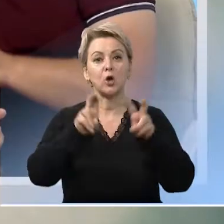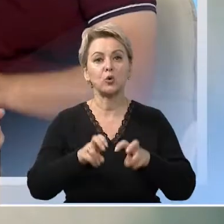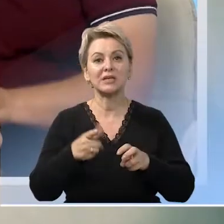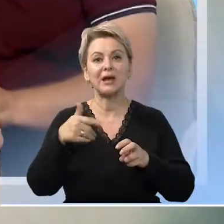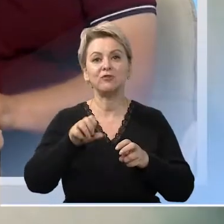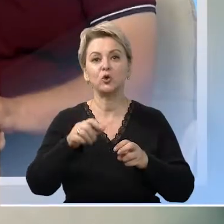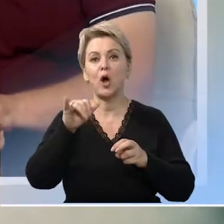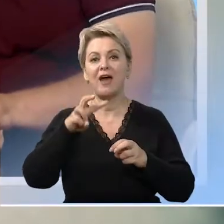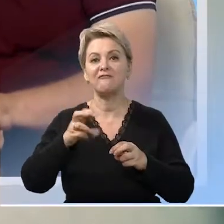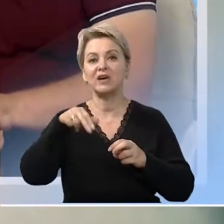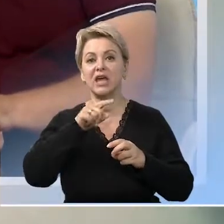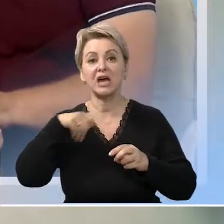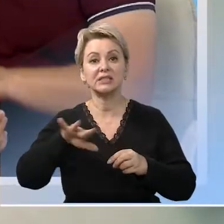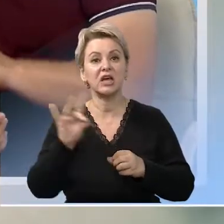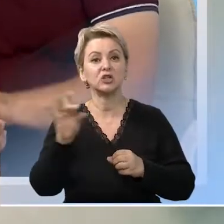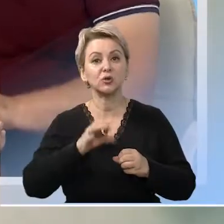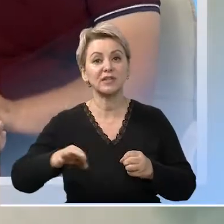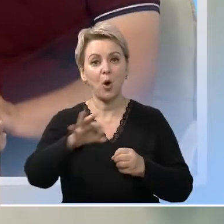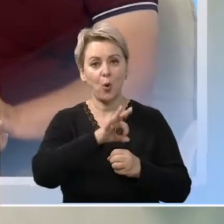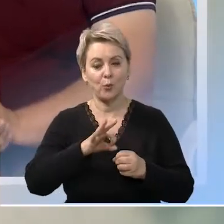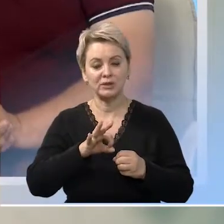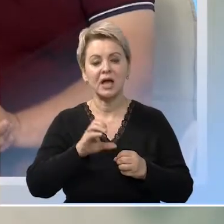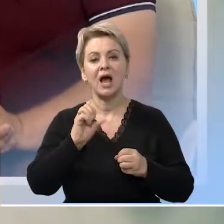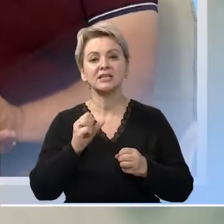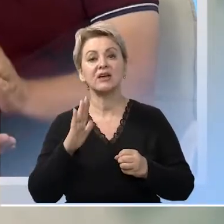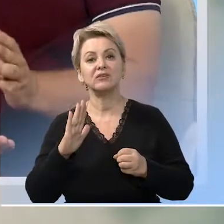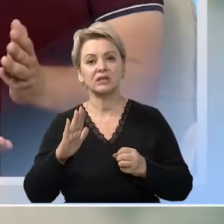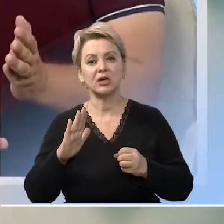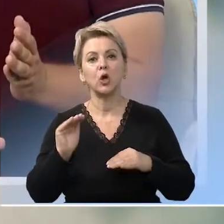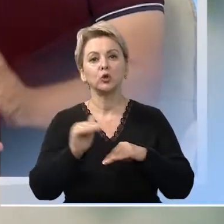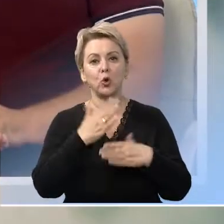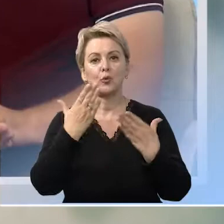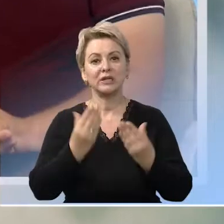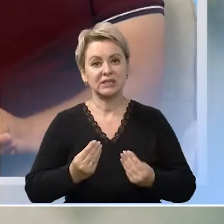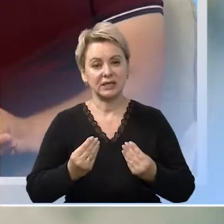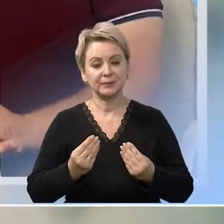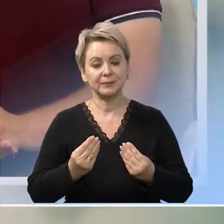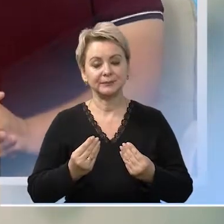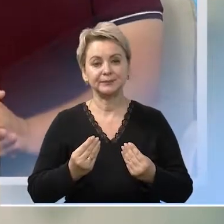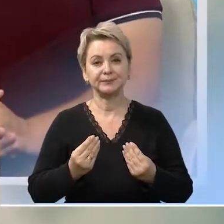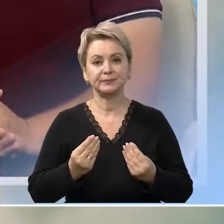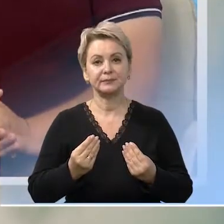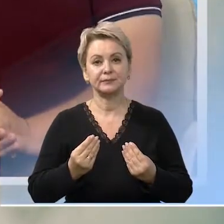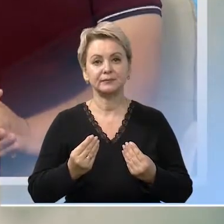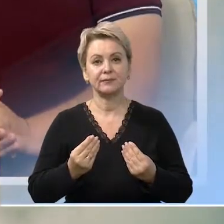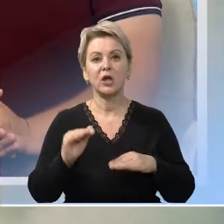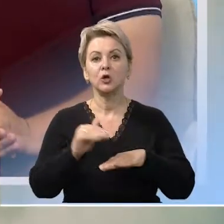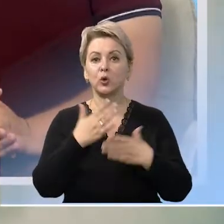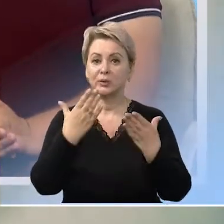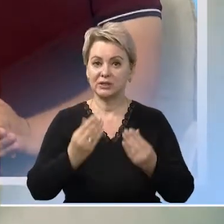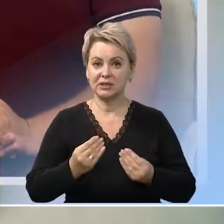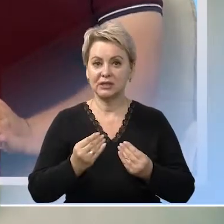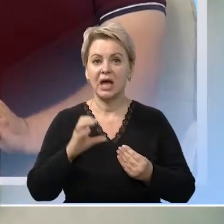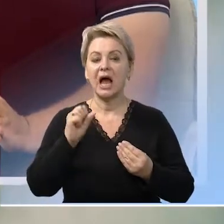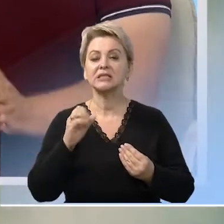уголовного розыска ГУ МВД России по Ростовской области. Александр Викторович, добрый вам день.